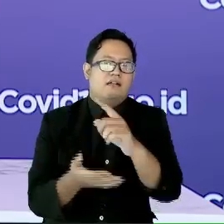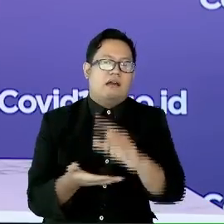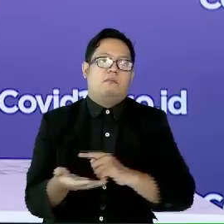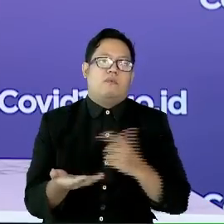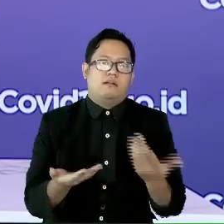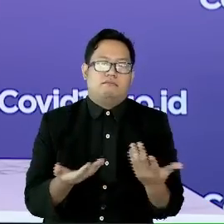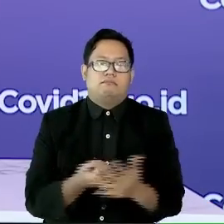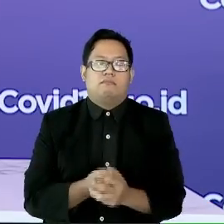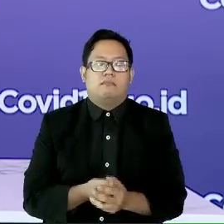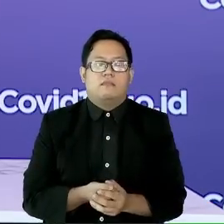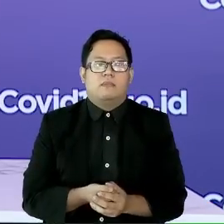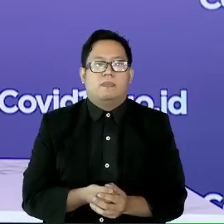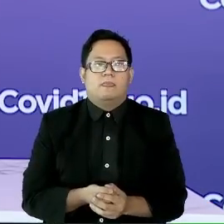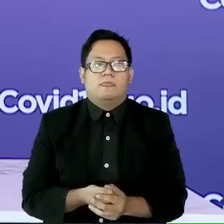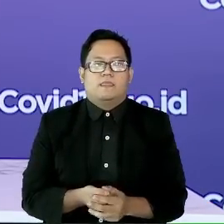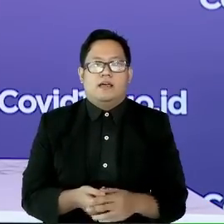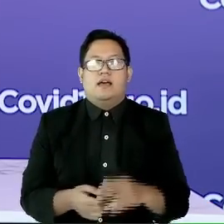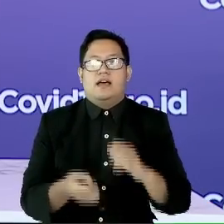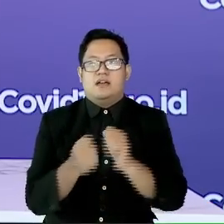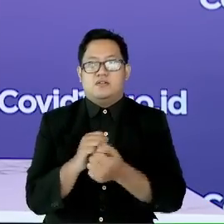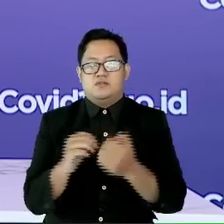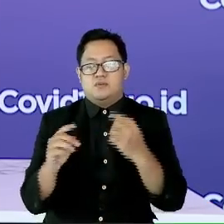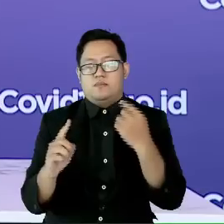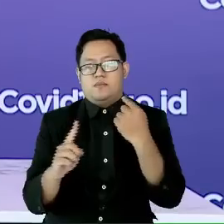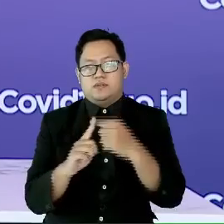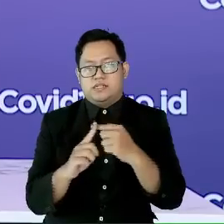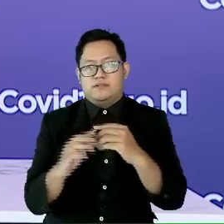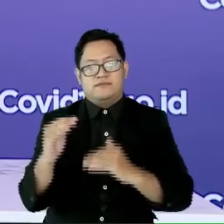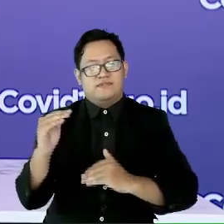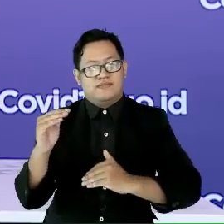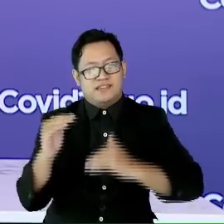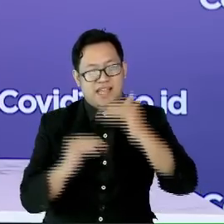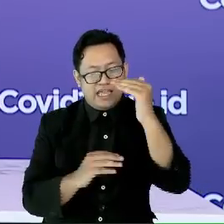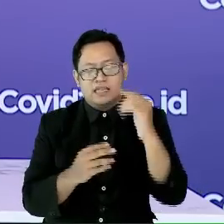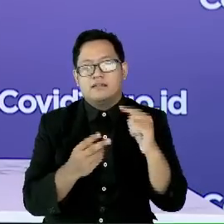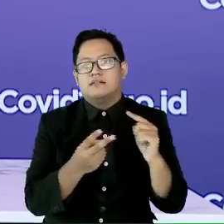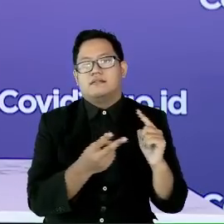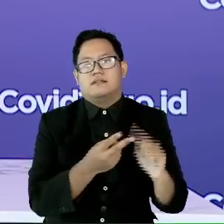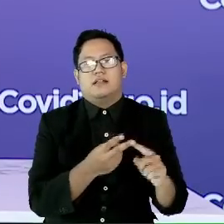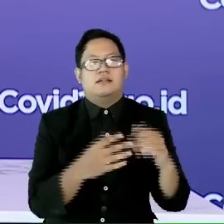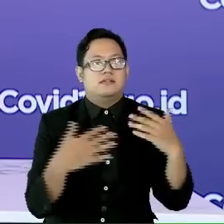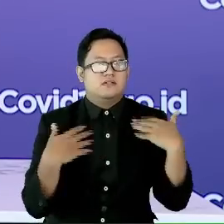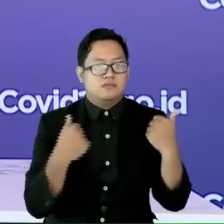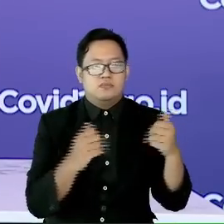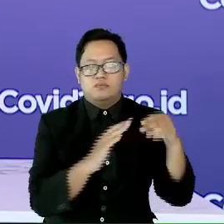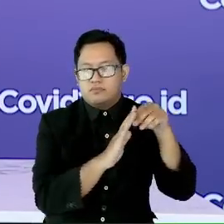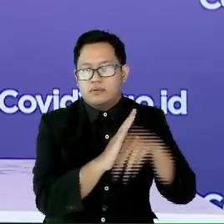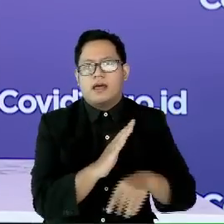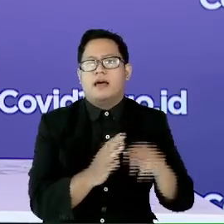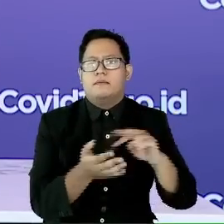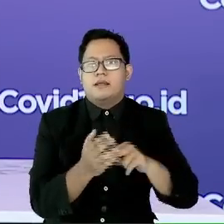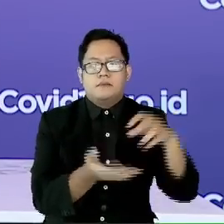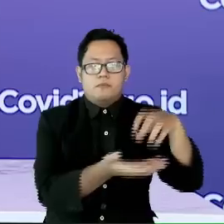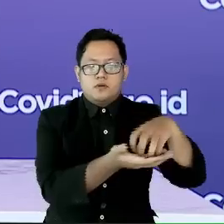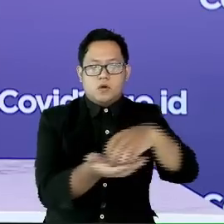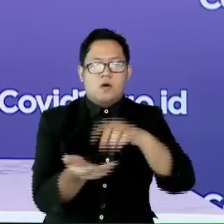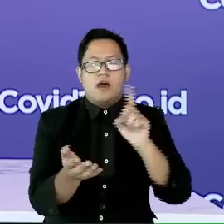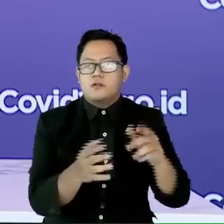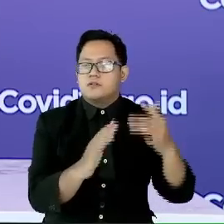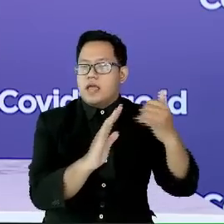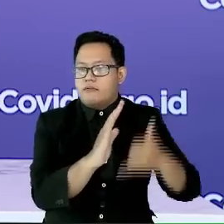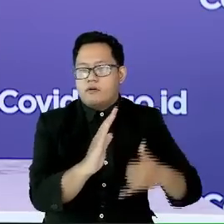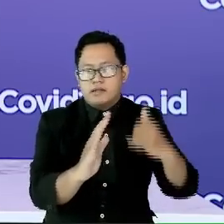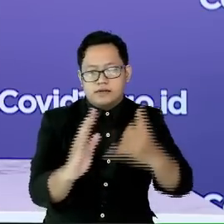kasus positif dan kematian, serta penurunan kesembuhan, maka kinerja posko perlu untuk dievaluasi dan terus